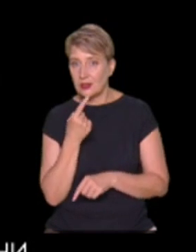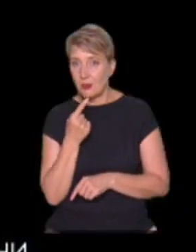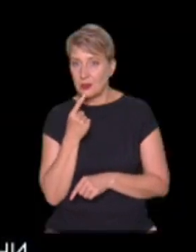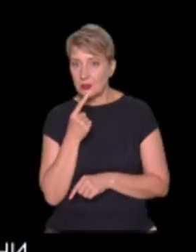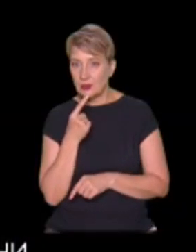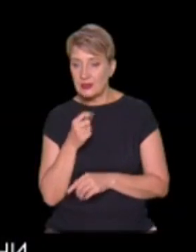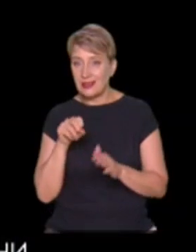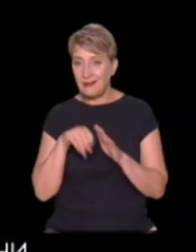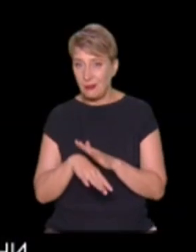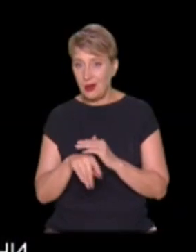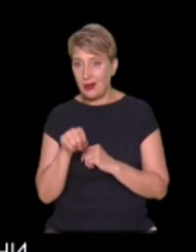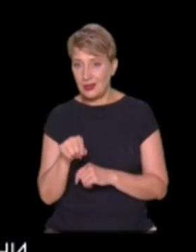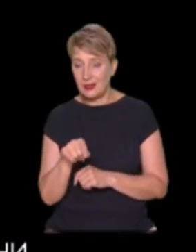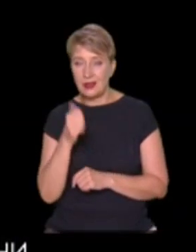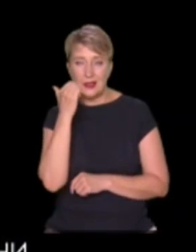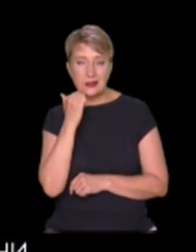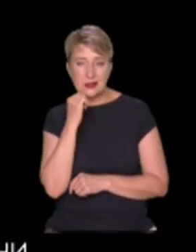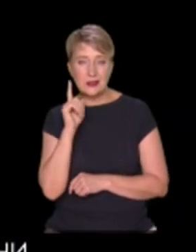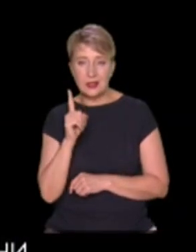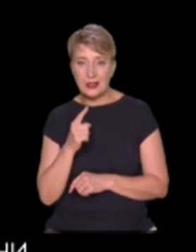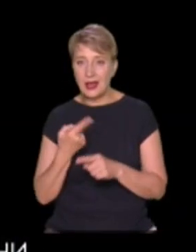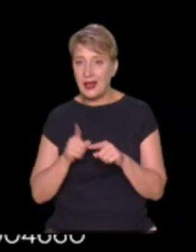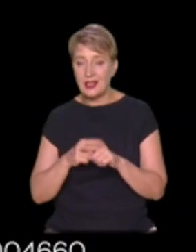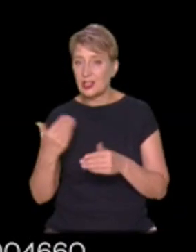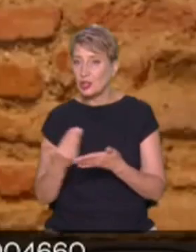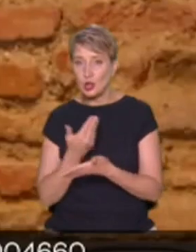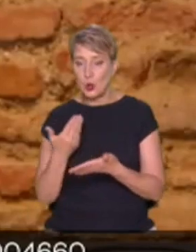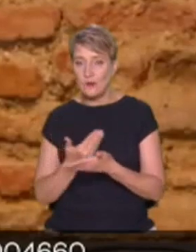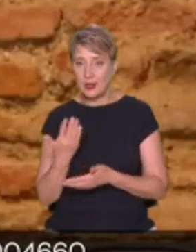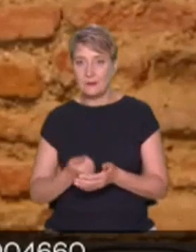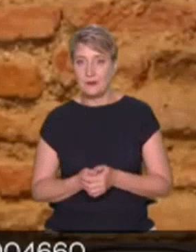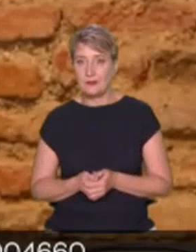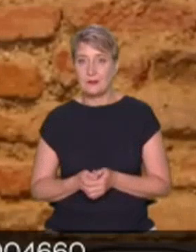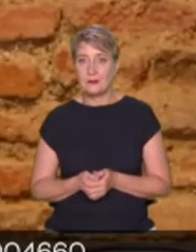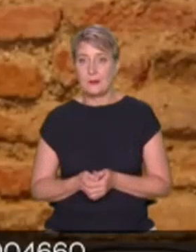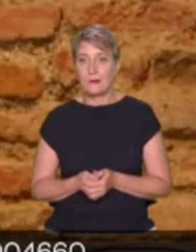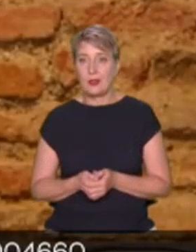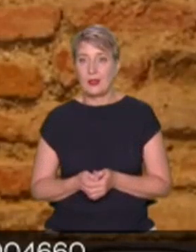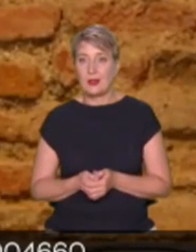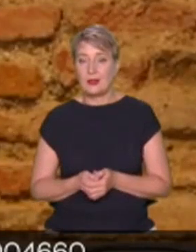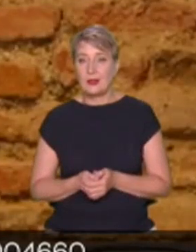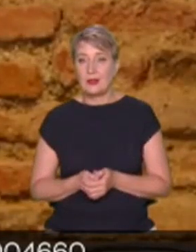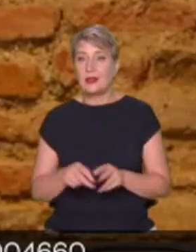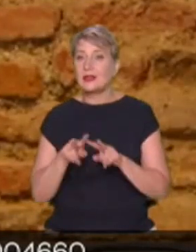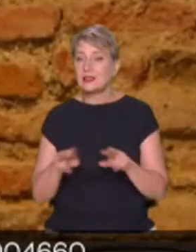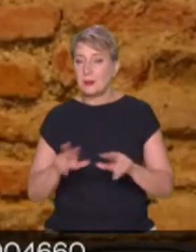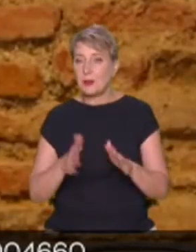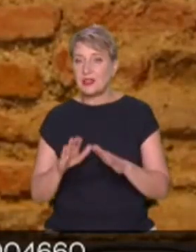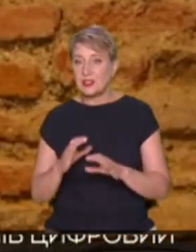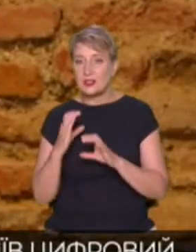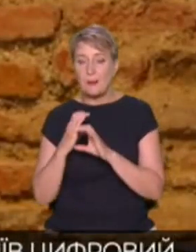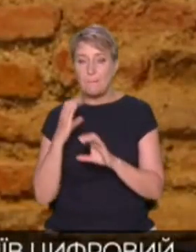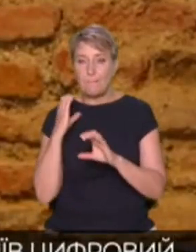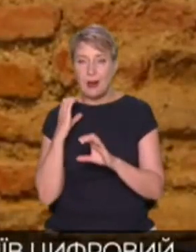именно майская, она старая, это не какой-то новый ее прилет. И то же самое происходит и с «Байрактарами». Я вам когда-то в